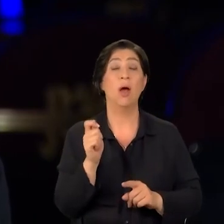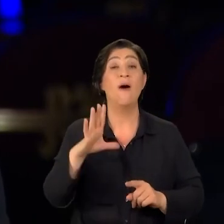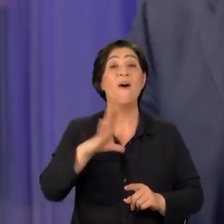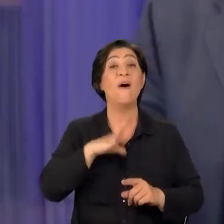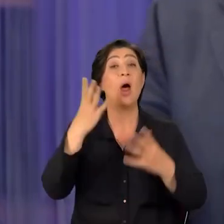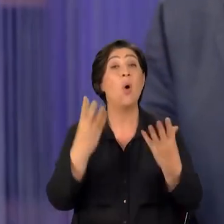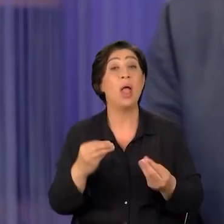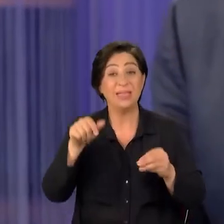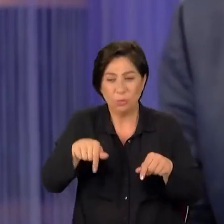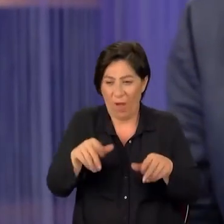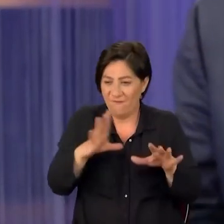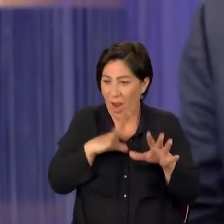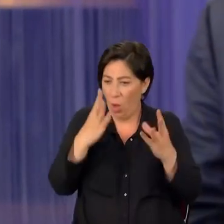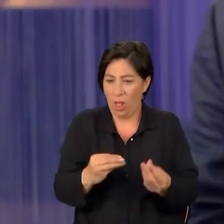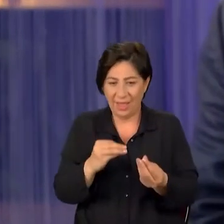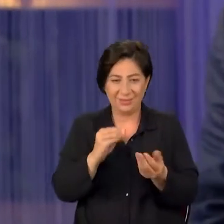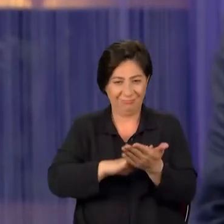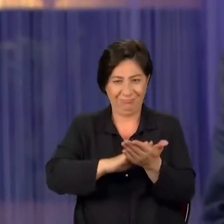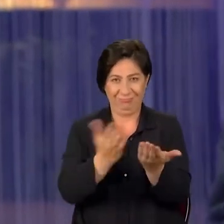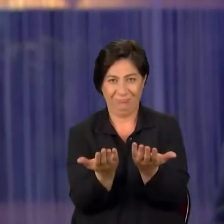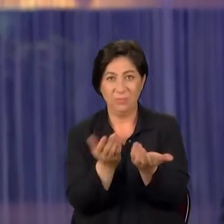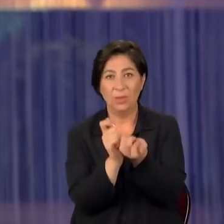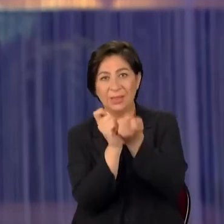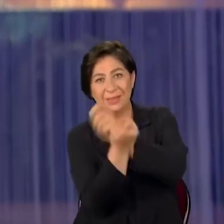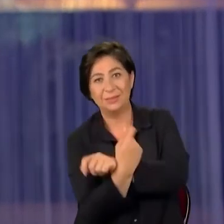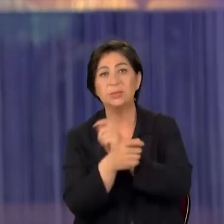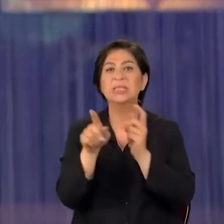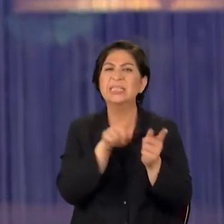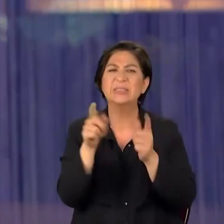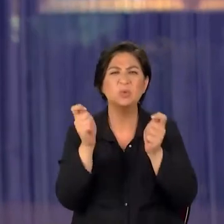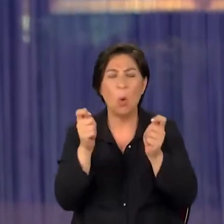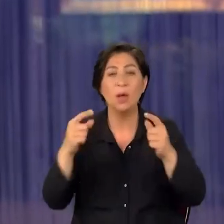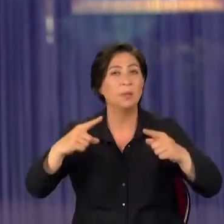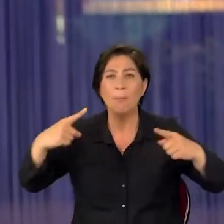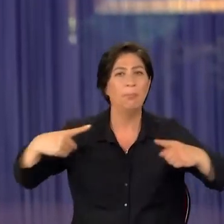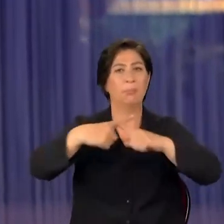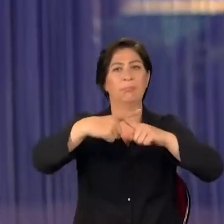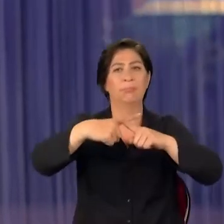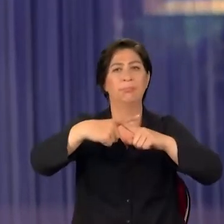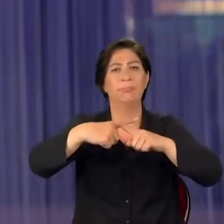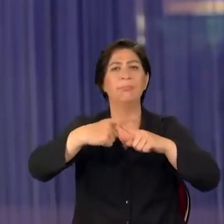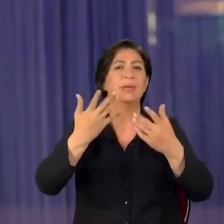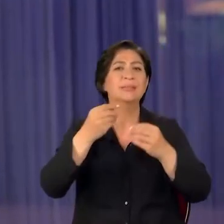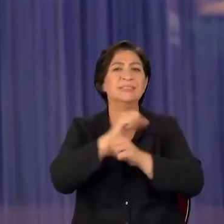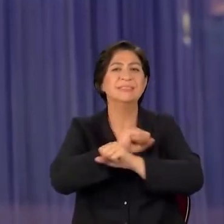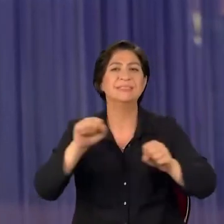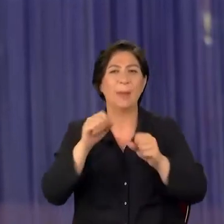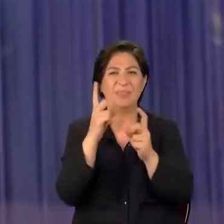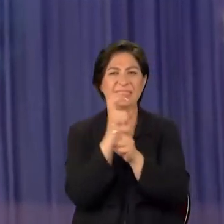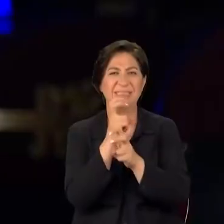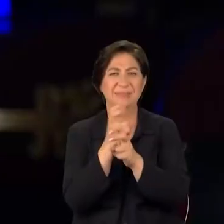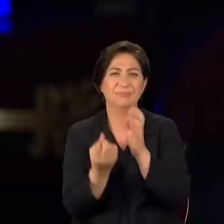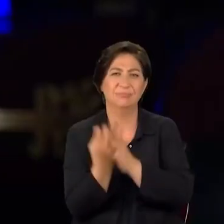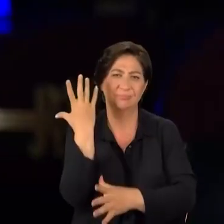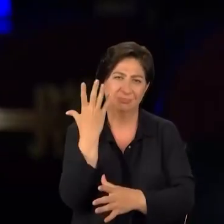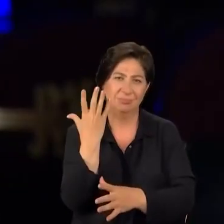zor. Var olan kalıplarla dönüşümü yönetmek iyice zor. İkisi birbiriyle çarpıldığı zaman ortaya çıkan hakikaten